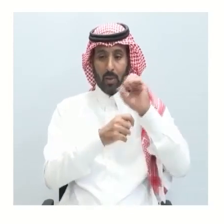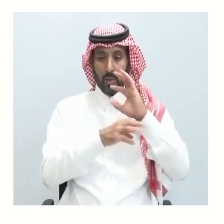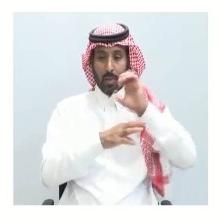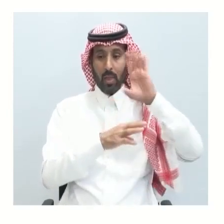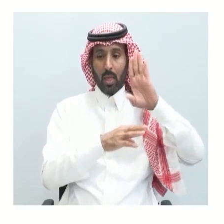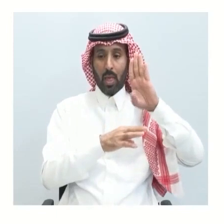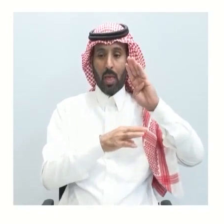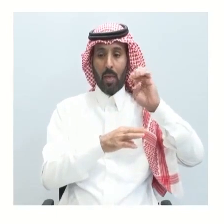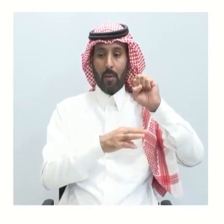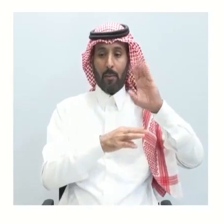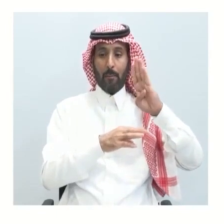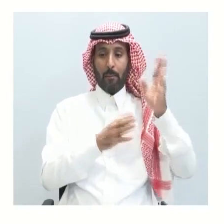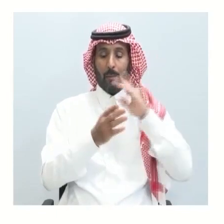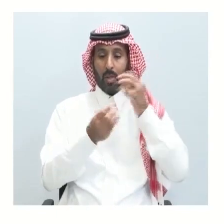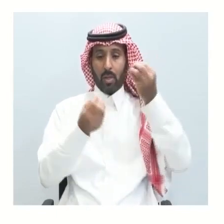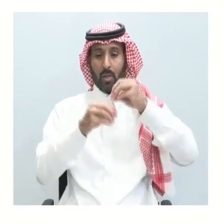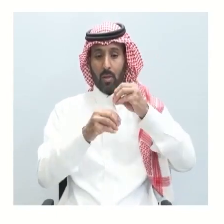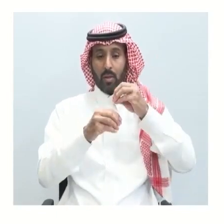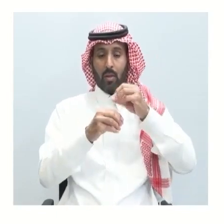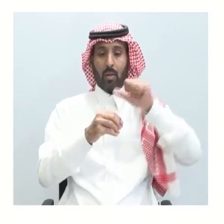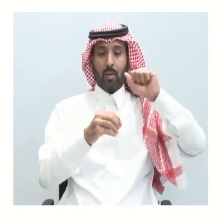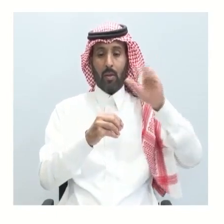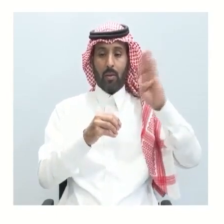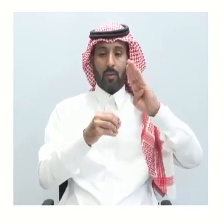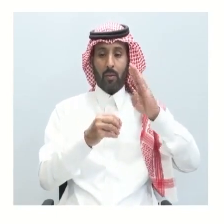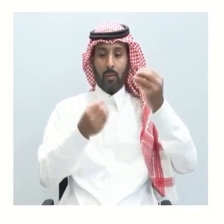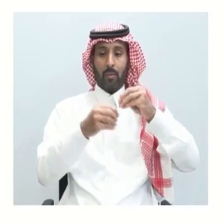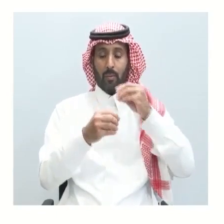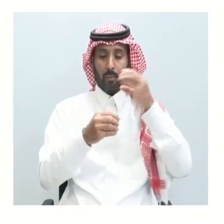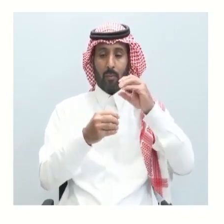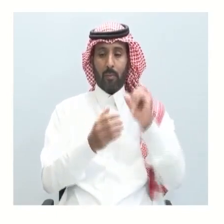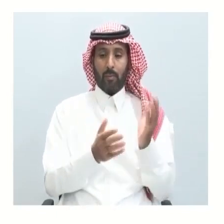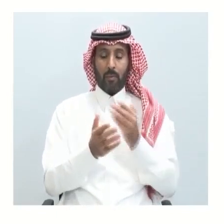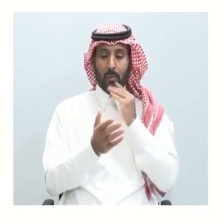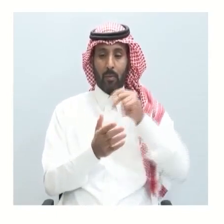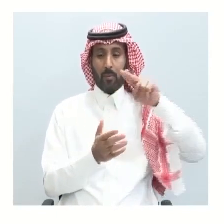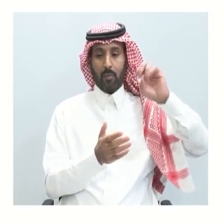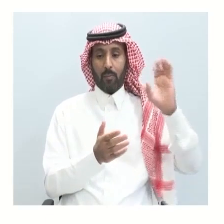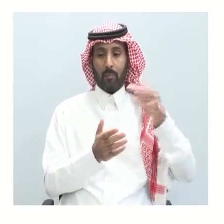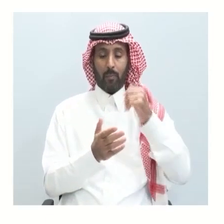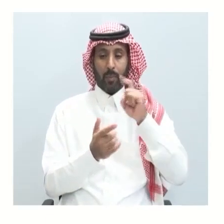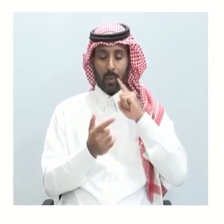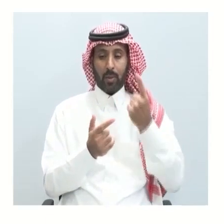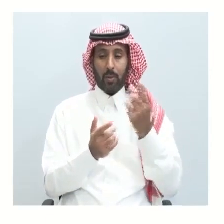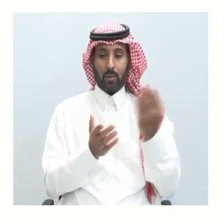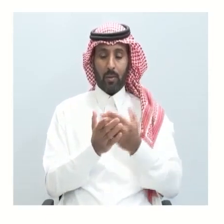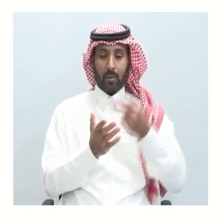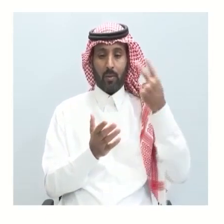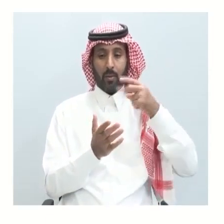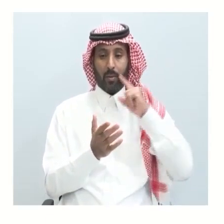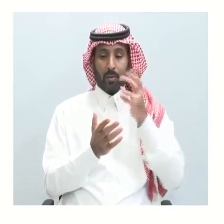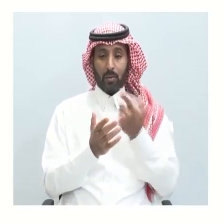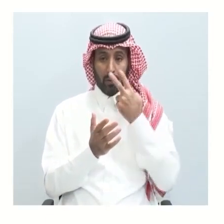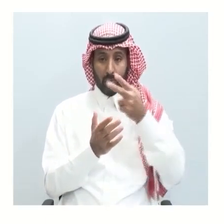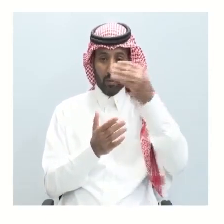وال B. الآن نعوض عن ال A وال B وال C. طبعا النيتروجين قلنا أنه واحد، الهيدروجين